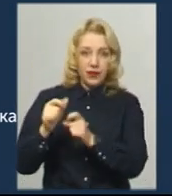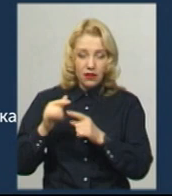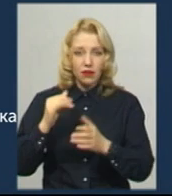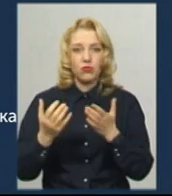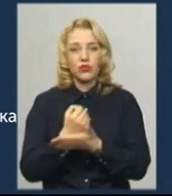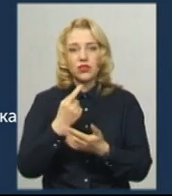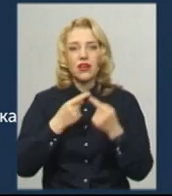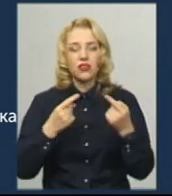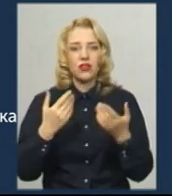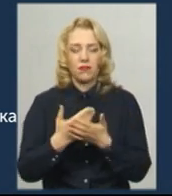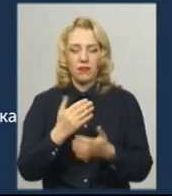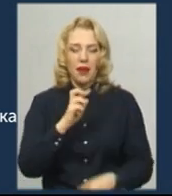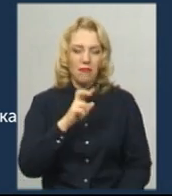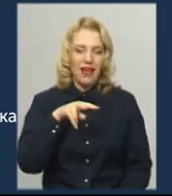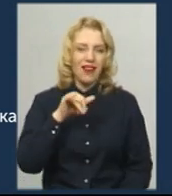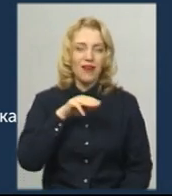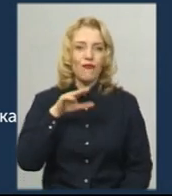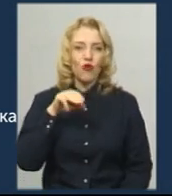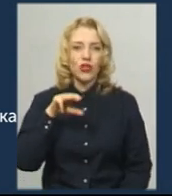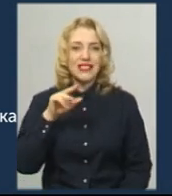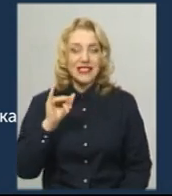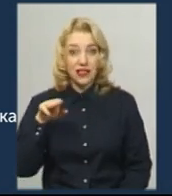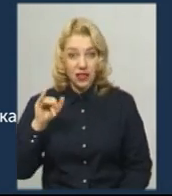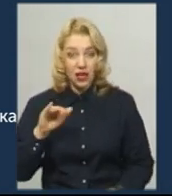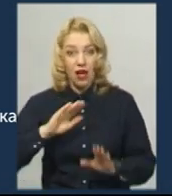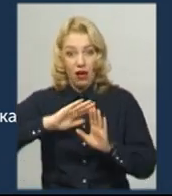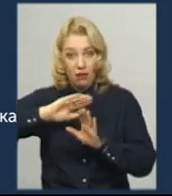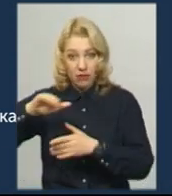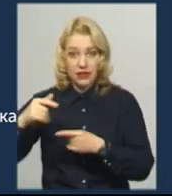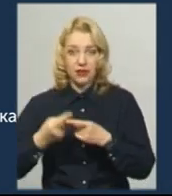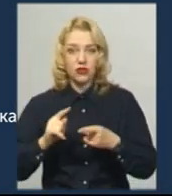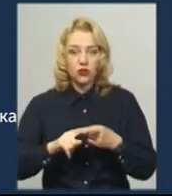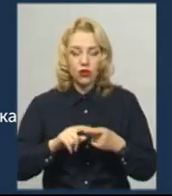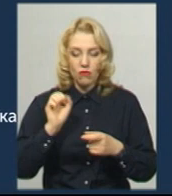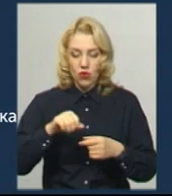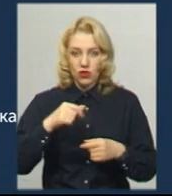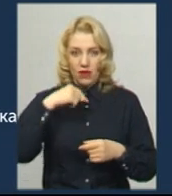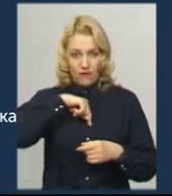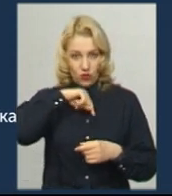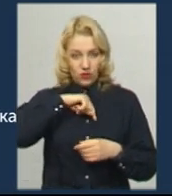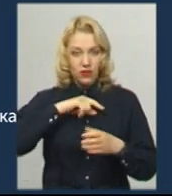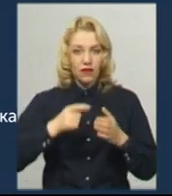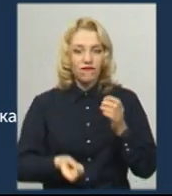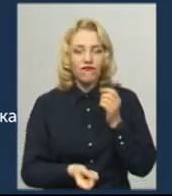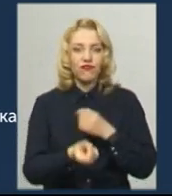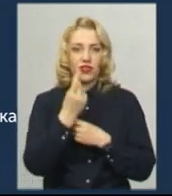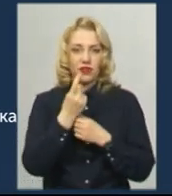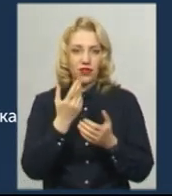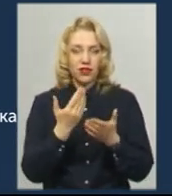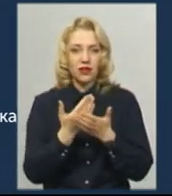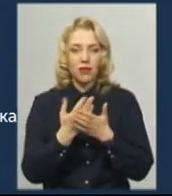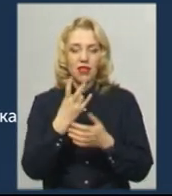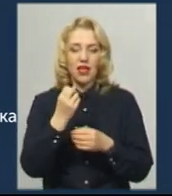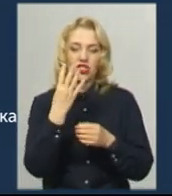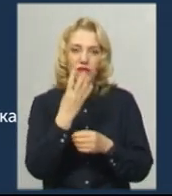речовини, ну, наприклад, Б-лімфоцити і так далі. І після цього їх можна виявити лише на 4-й, 5-й,